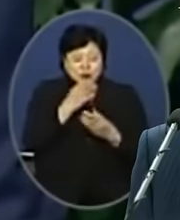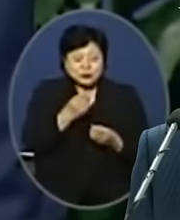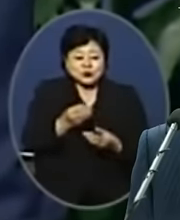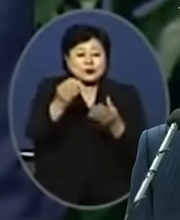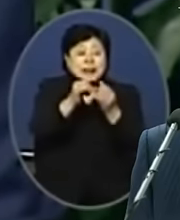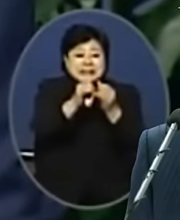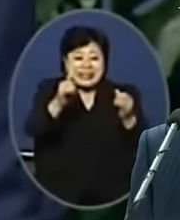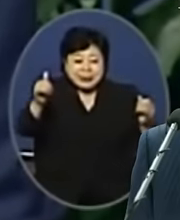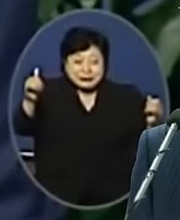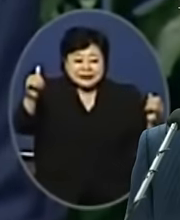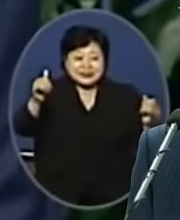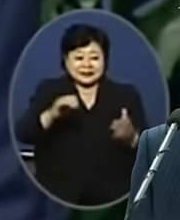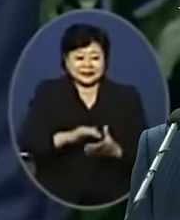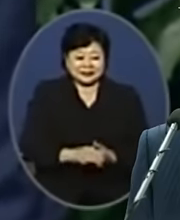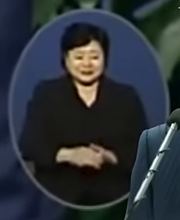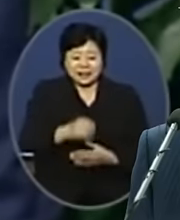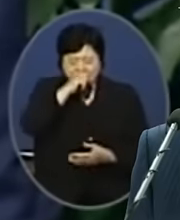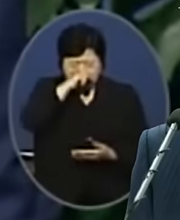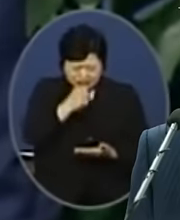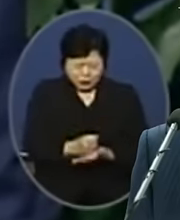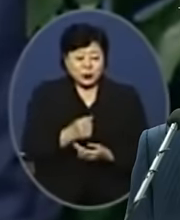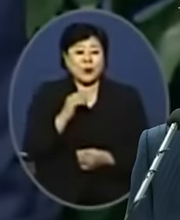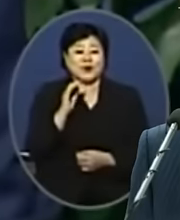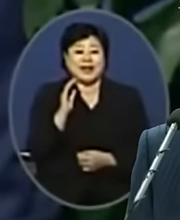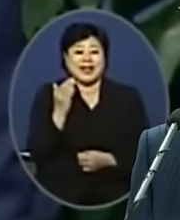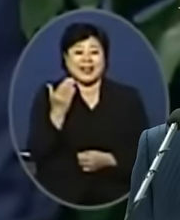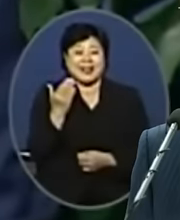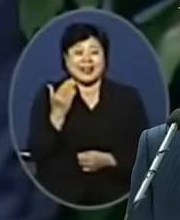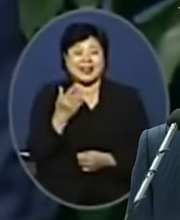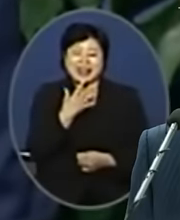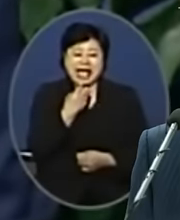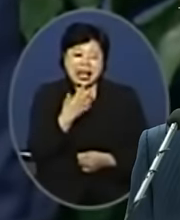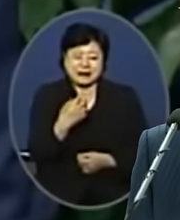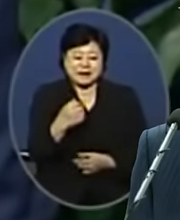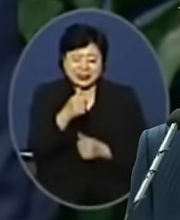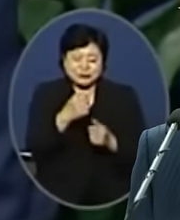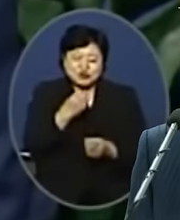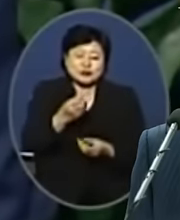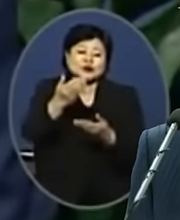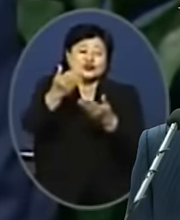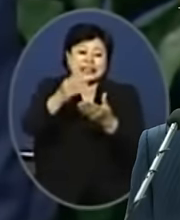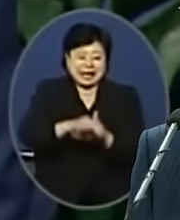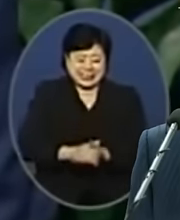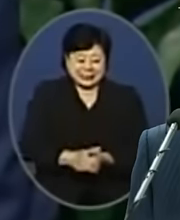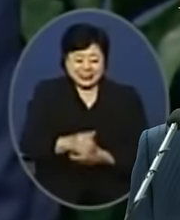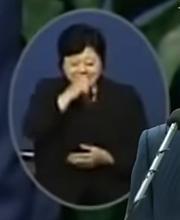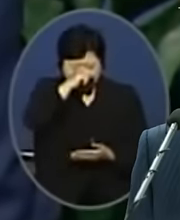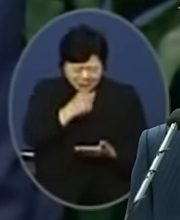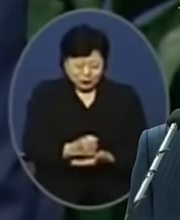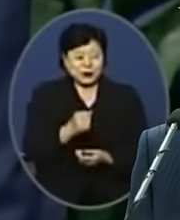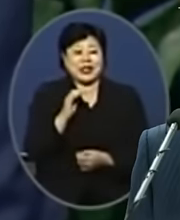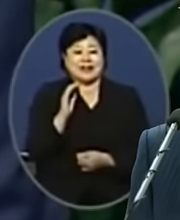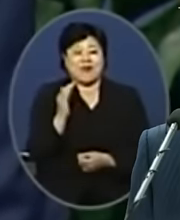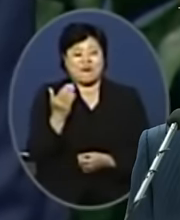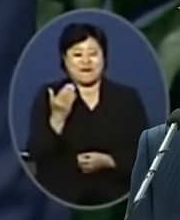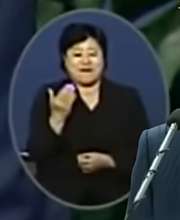축복하는 사람은 형통한 것입니다. 아브라함에게 하나님 축복하니까 형통하지